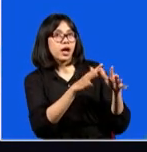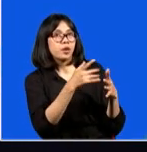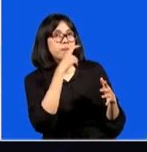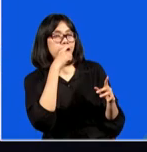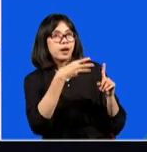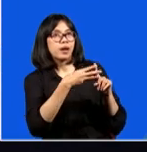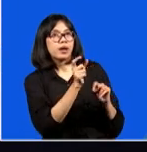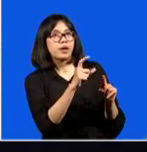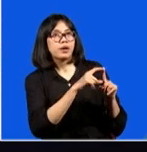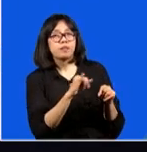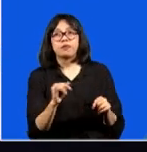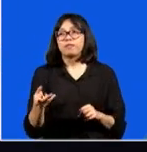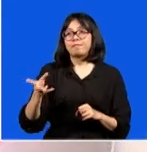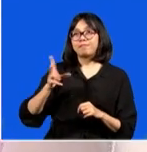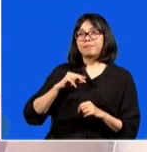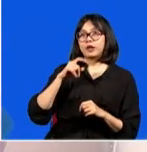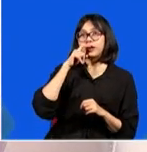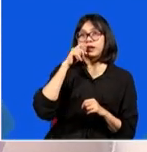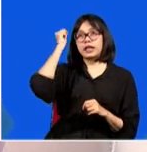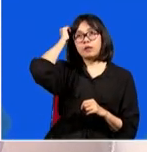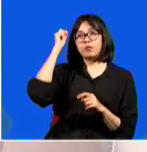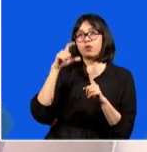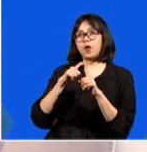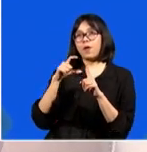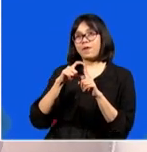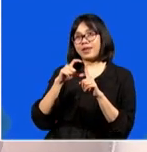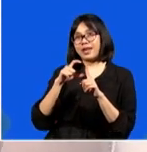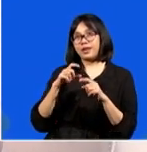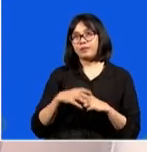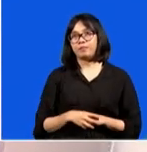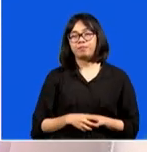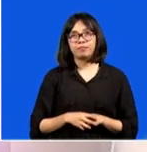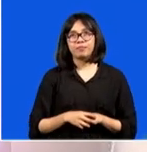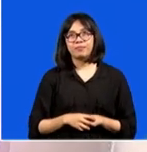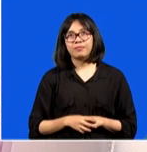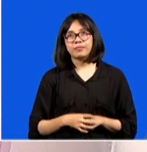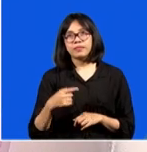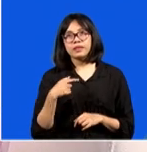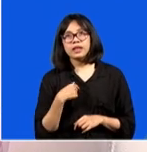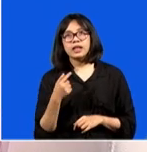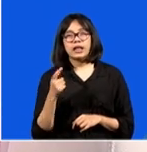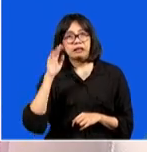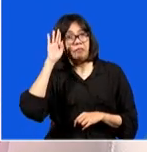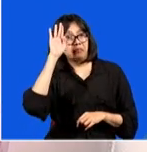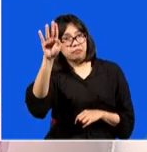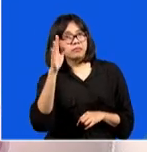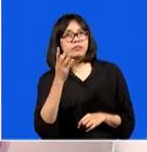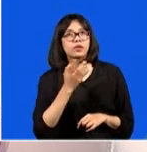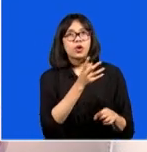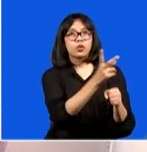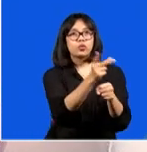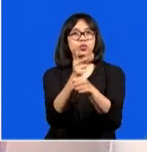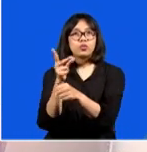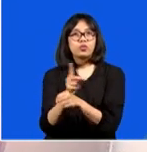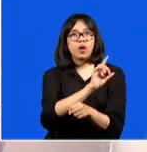Iya terima kasih yang ingin saya lakukan ke depan adalah selain Berbagi bersama dengan guru-guru yang